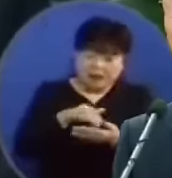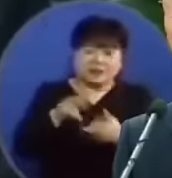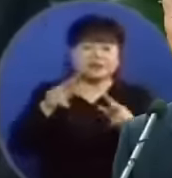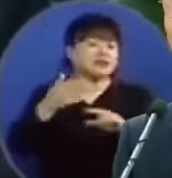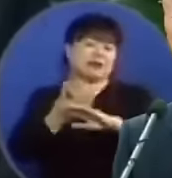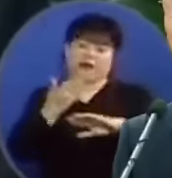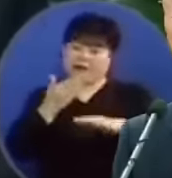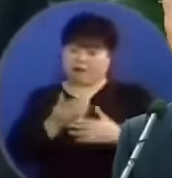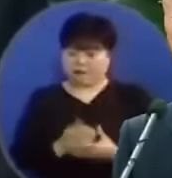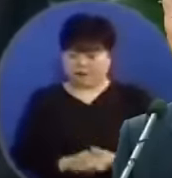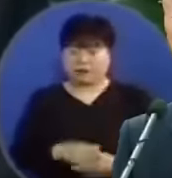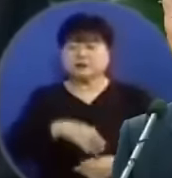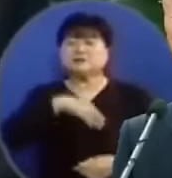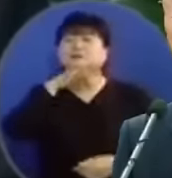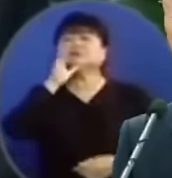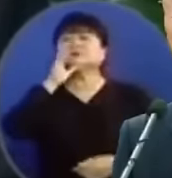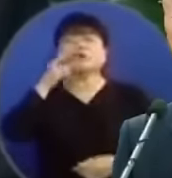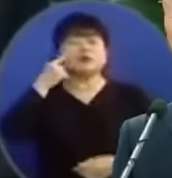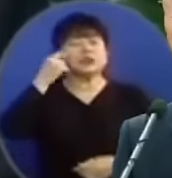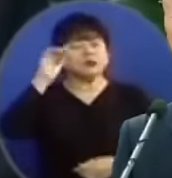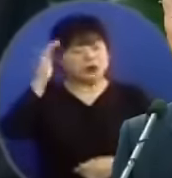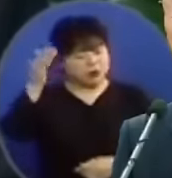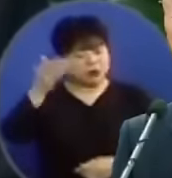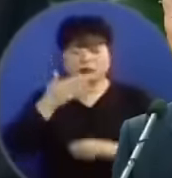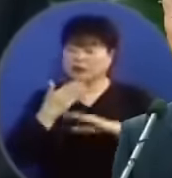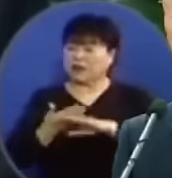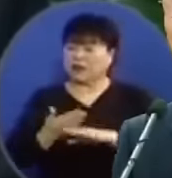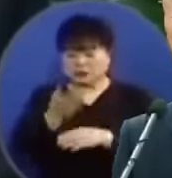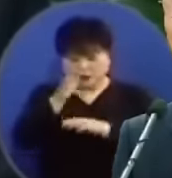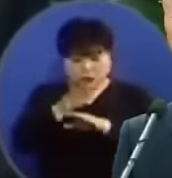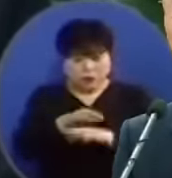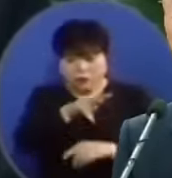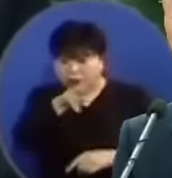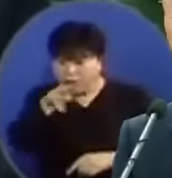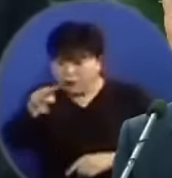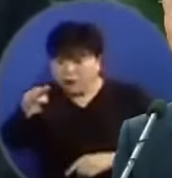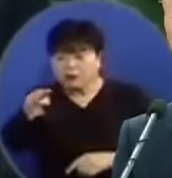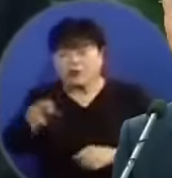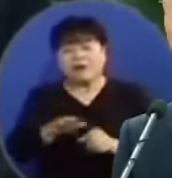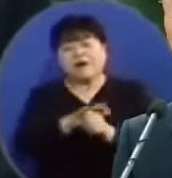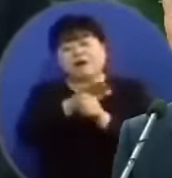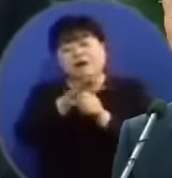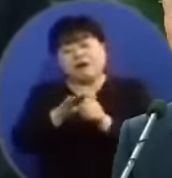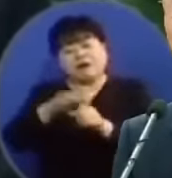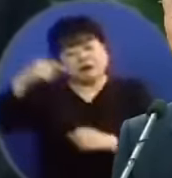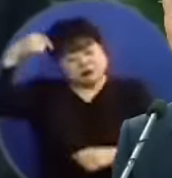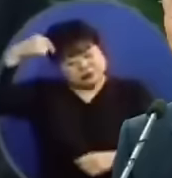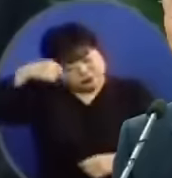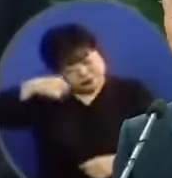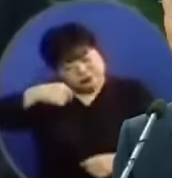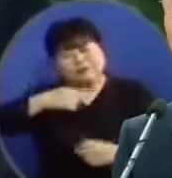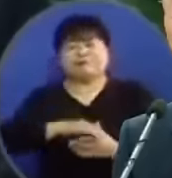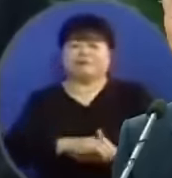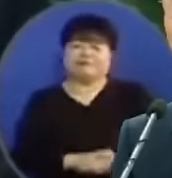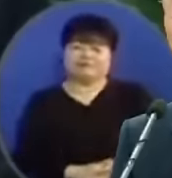이제는 그렇지가 않아요. 우리 성도들을 보면은 그렇게 사랑스럽고